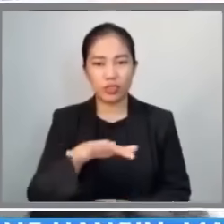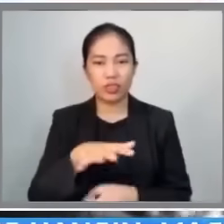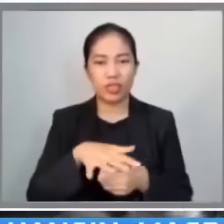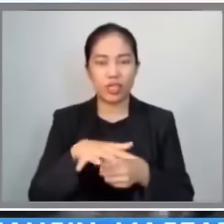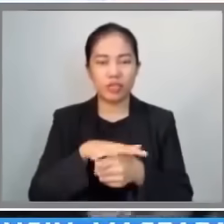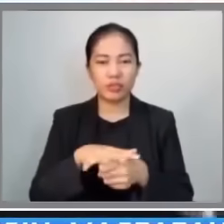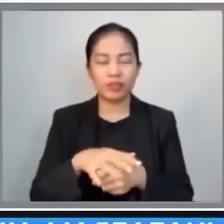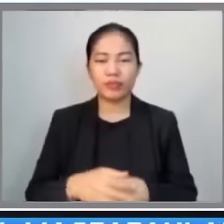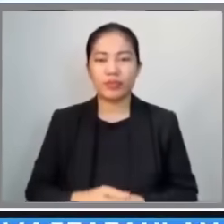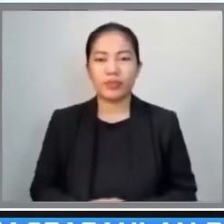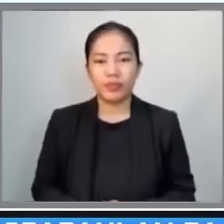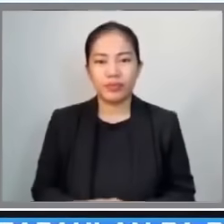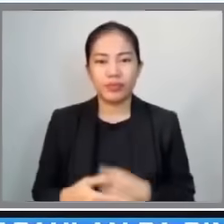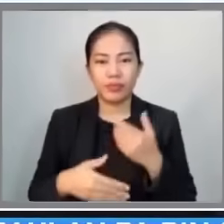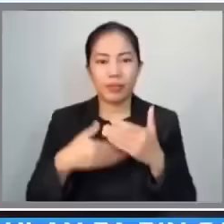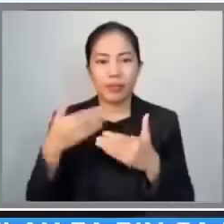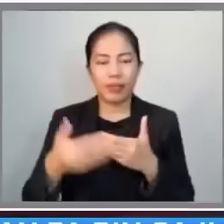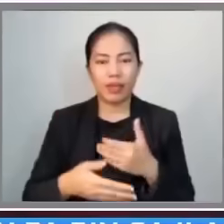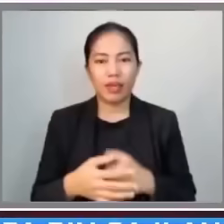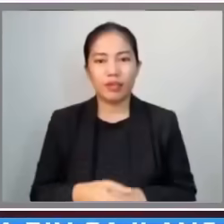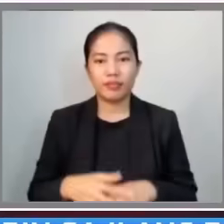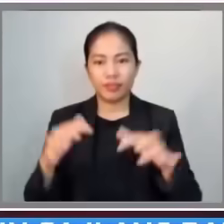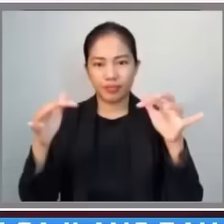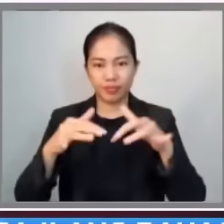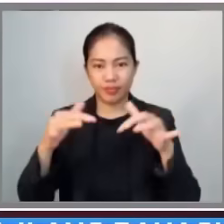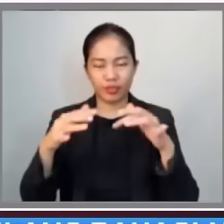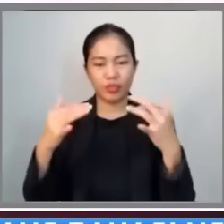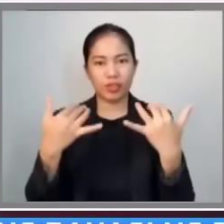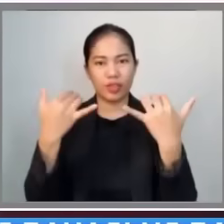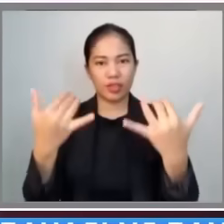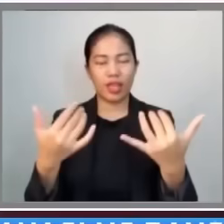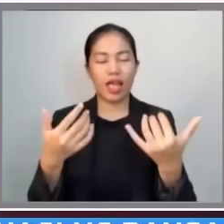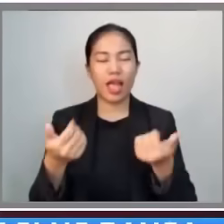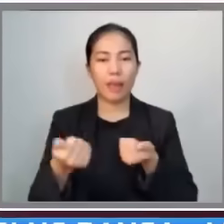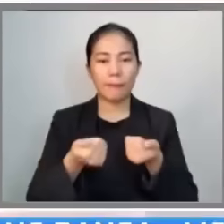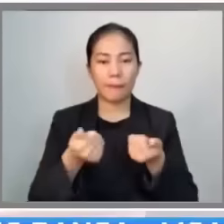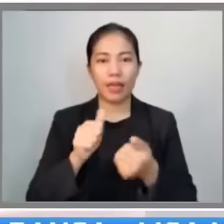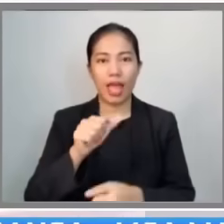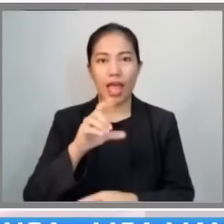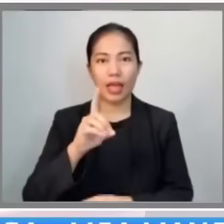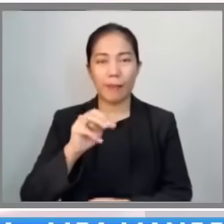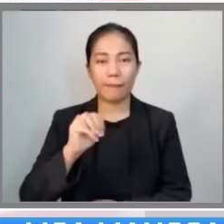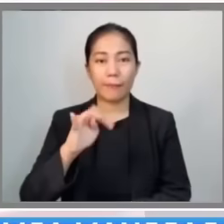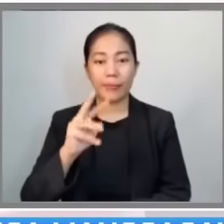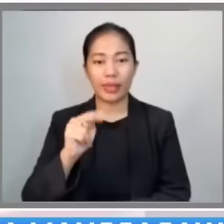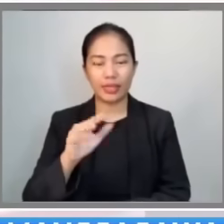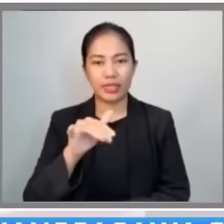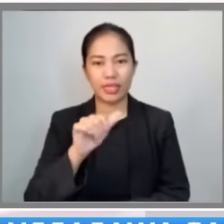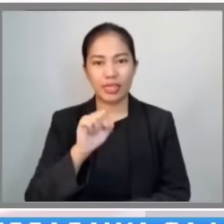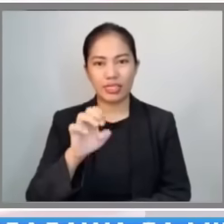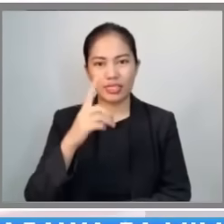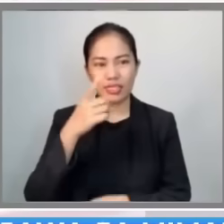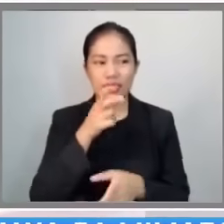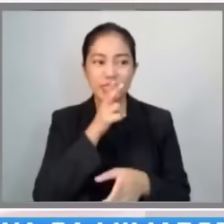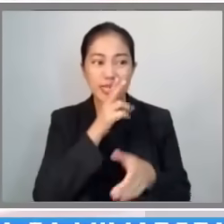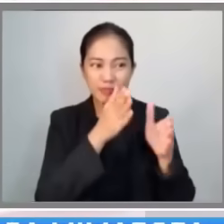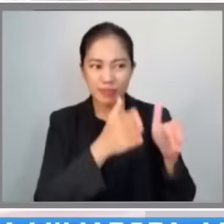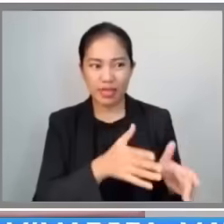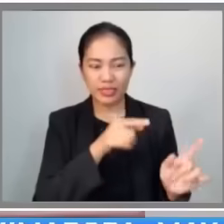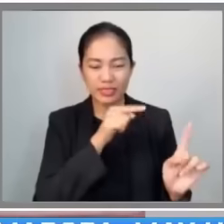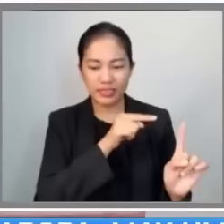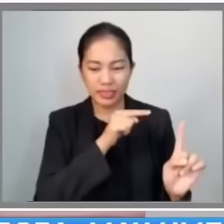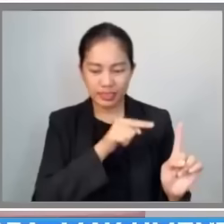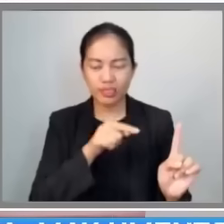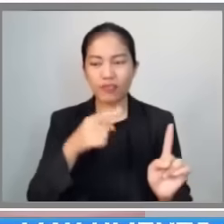Isinagawa na ang pre-hearing conference sa administrative case ng pulis na suspect sa pagkawala ng beauty pageant contestant na si Catherine